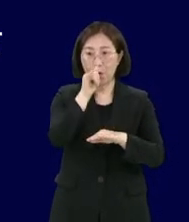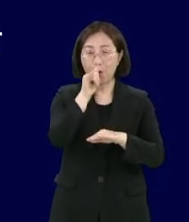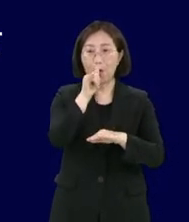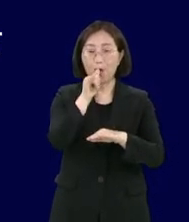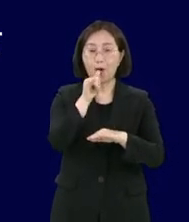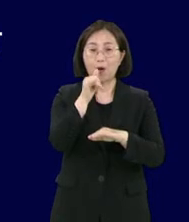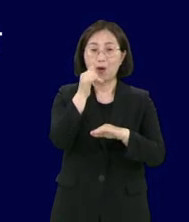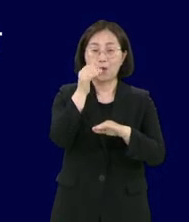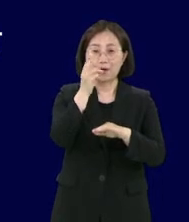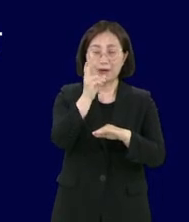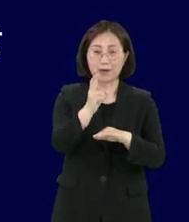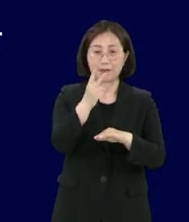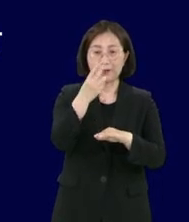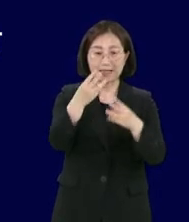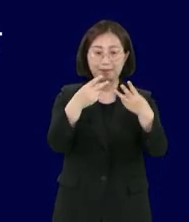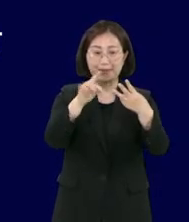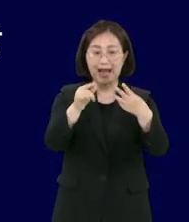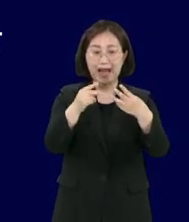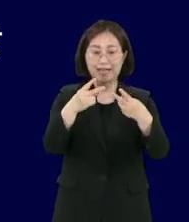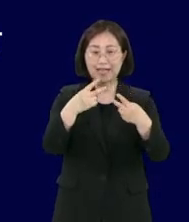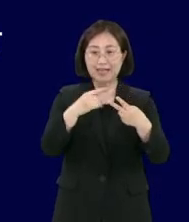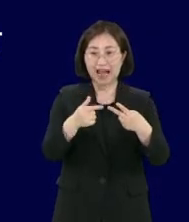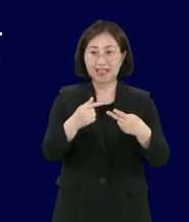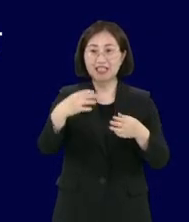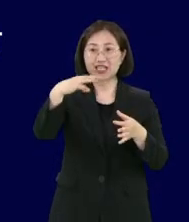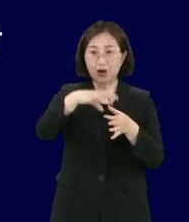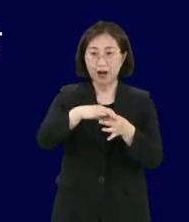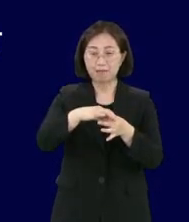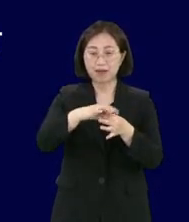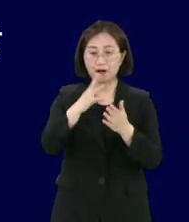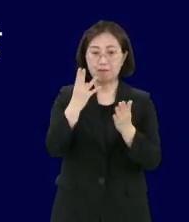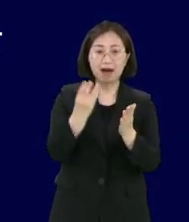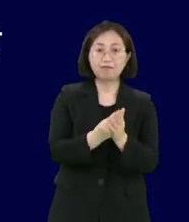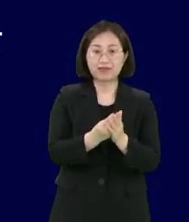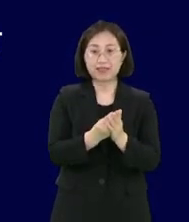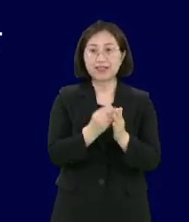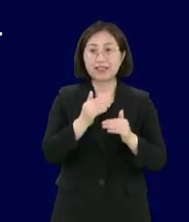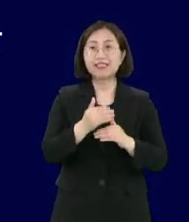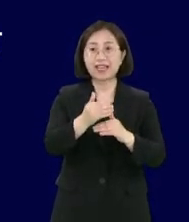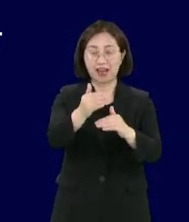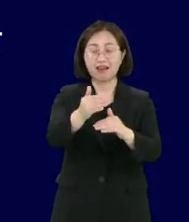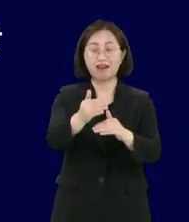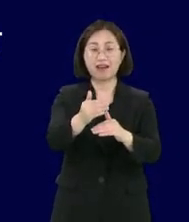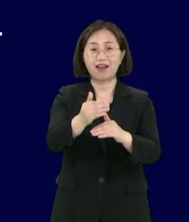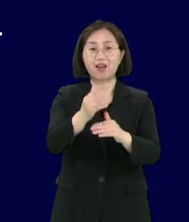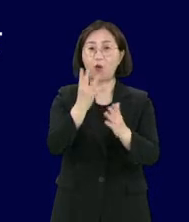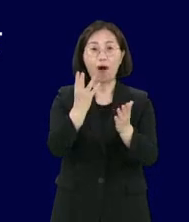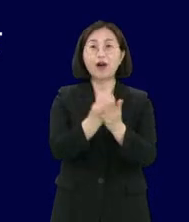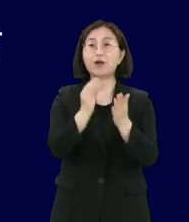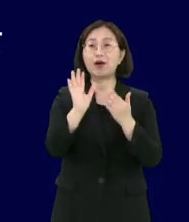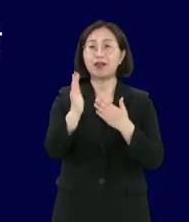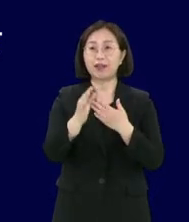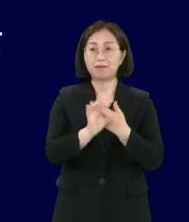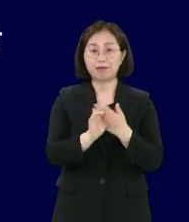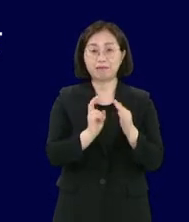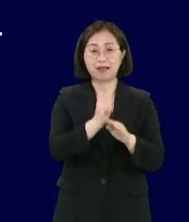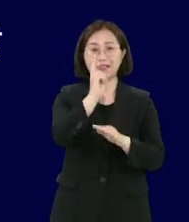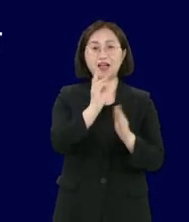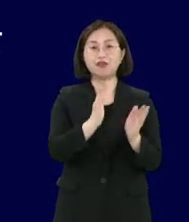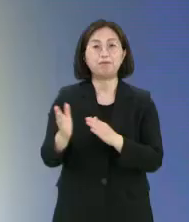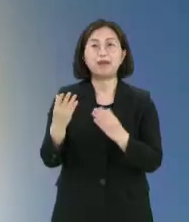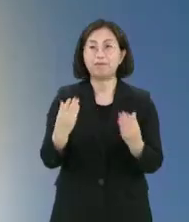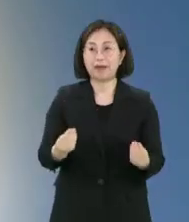또 2단에 이제 결합을 시키게 되고, 그 상태에서 이제 마무리 작업들을 이제 진행을 하게 되는데, 그렇게 하고 나면은 이제 발사 준비가 다